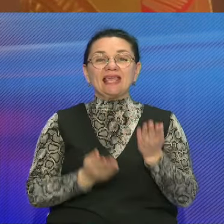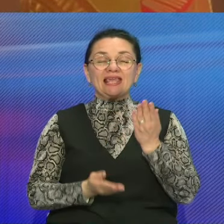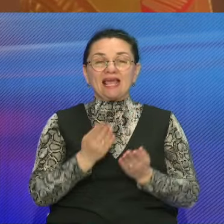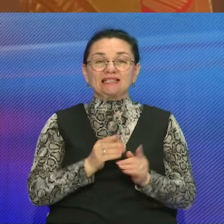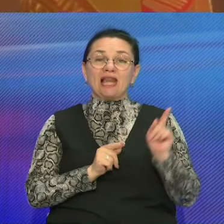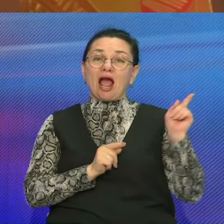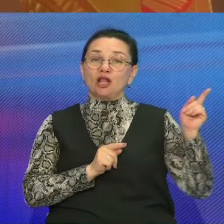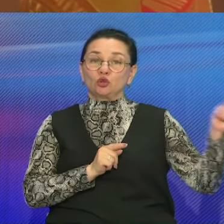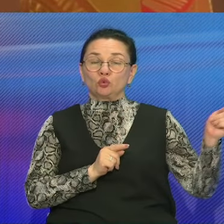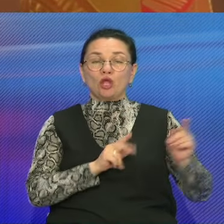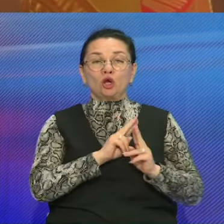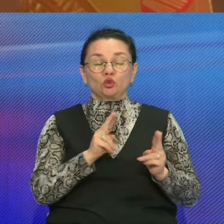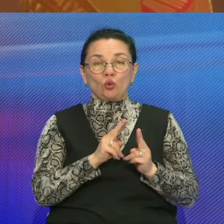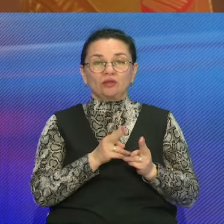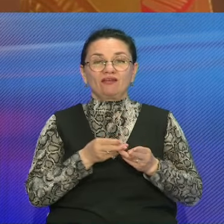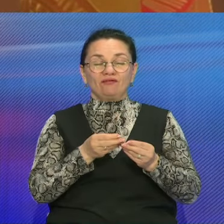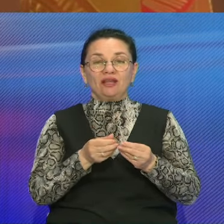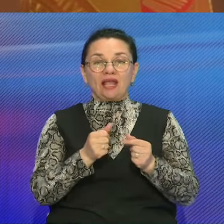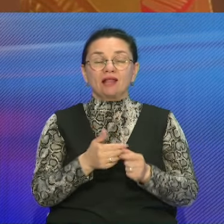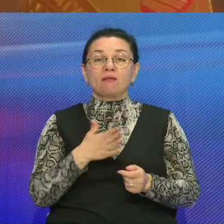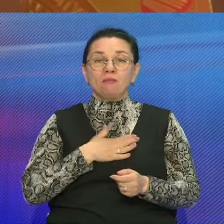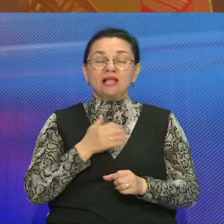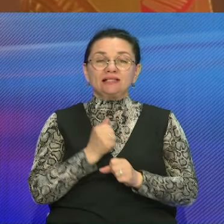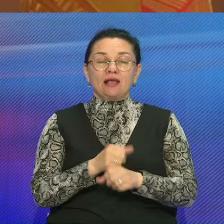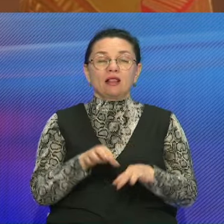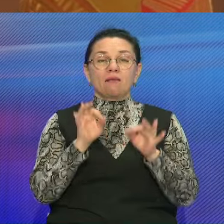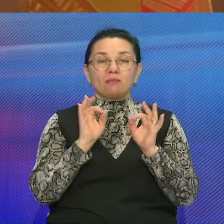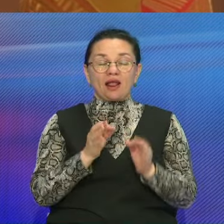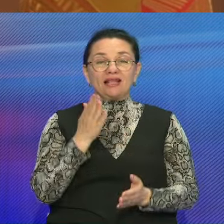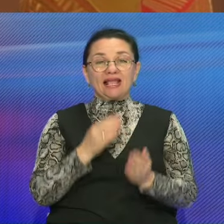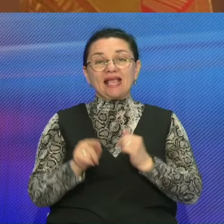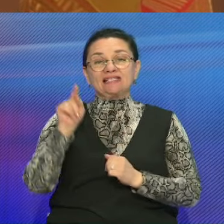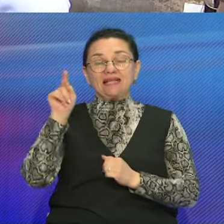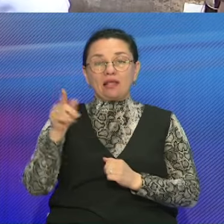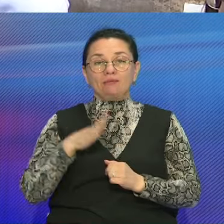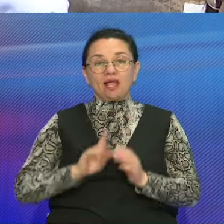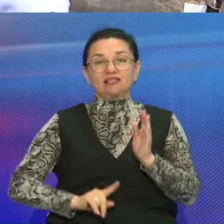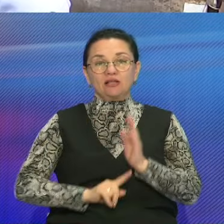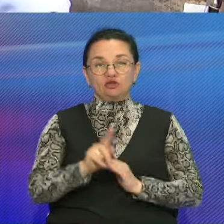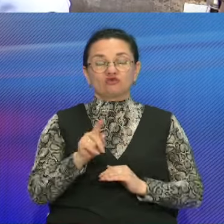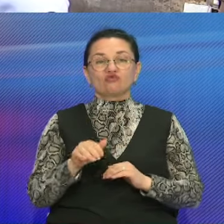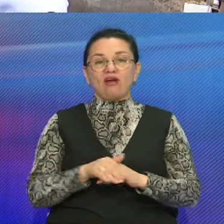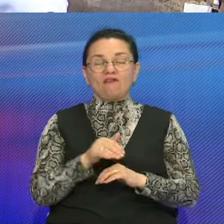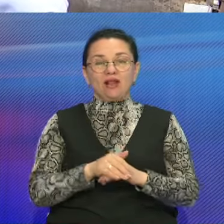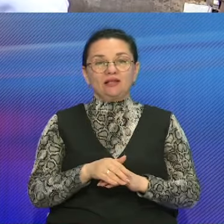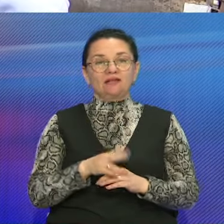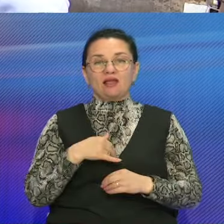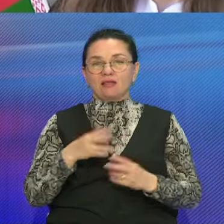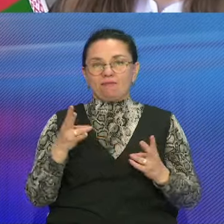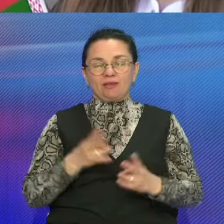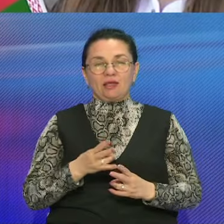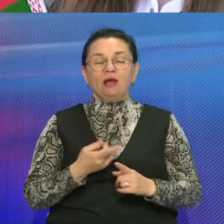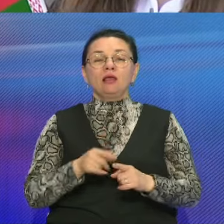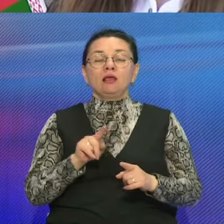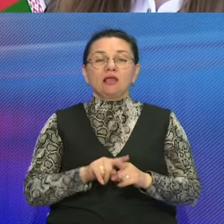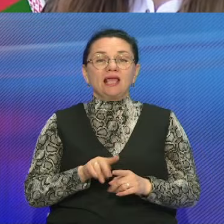и нас критикует, знайте, мы делаем правильно. Если там нас начнут хвалить, беда. Мы никому ничего не угрожаем, нам не надо